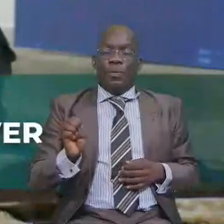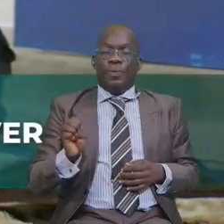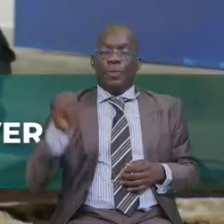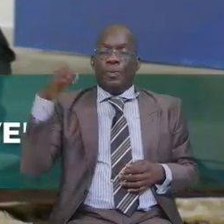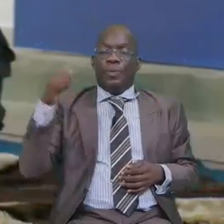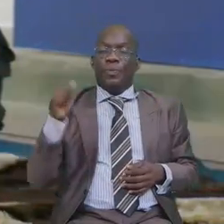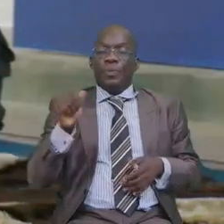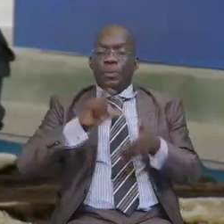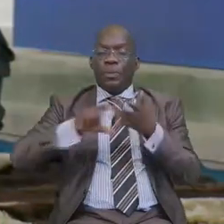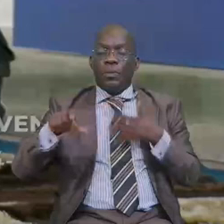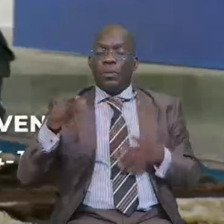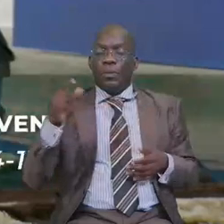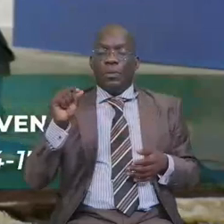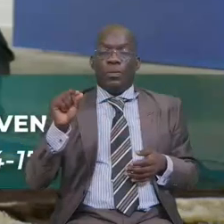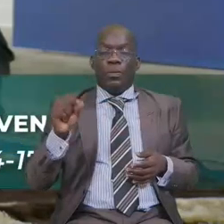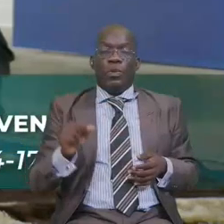Luc 10, 20.